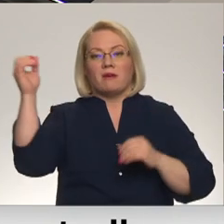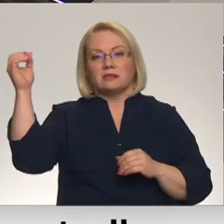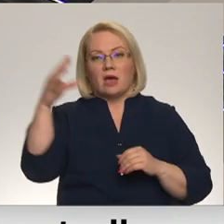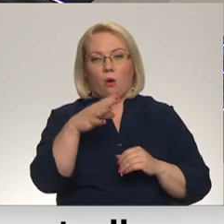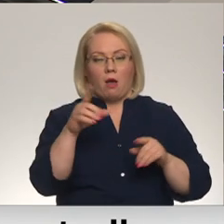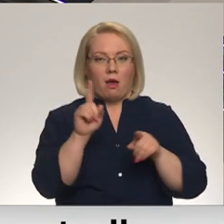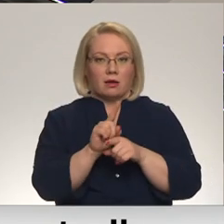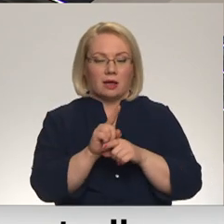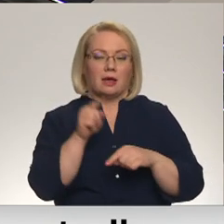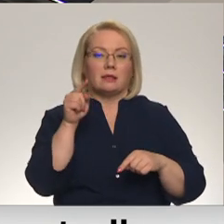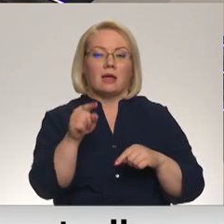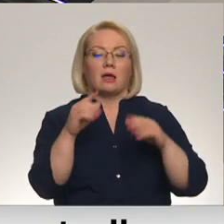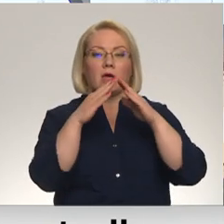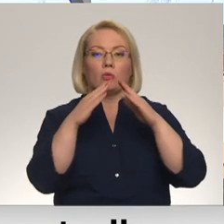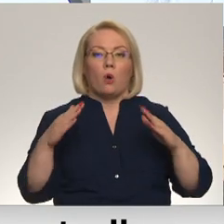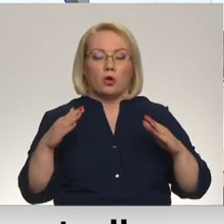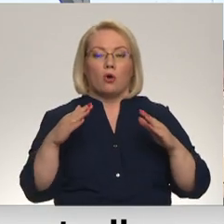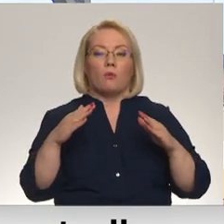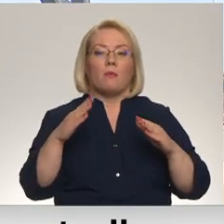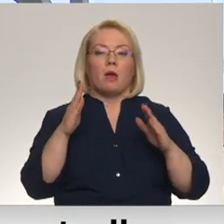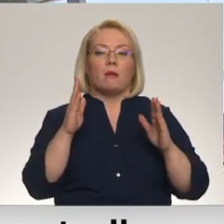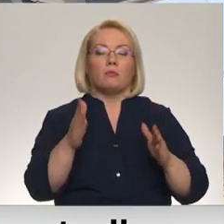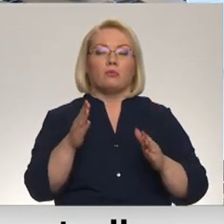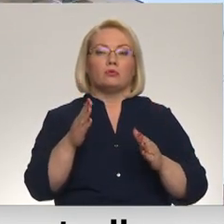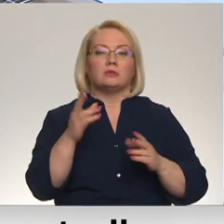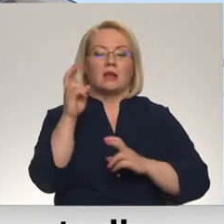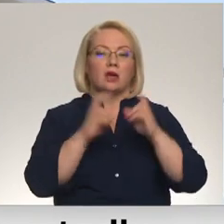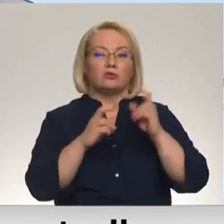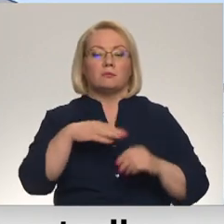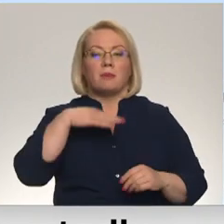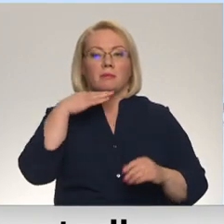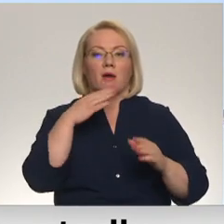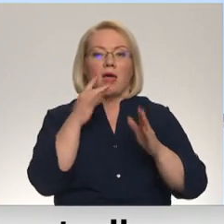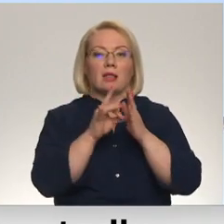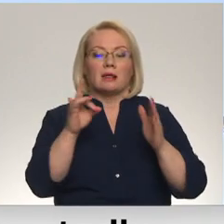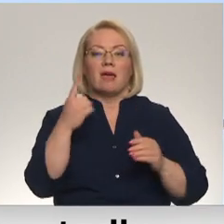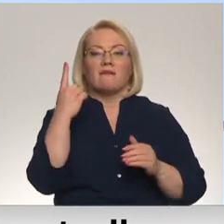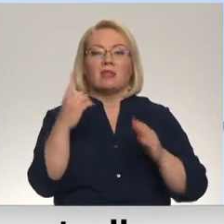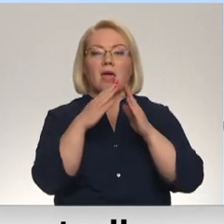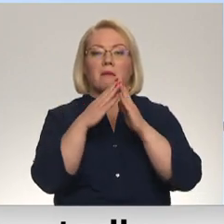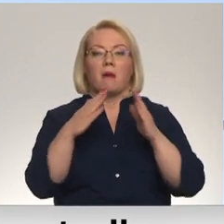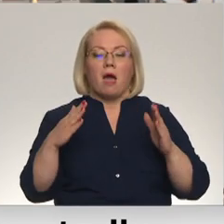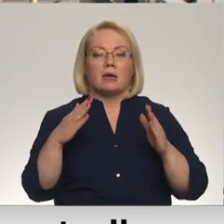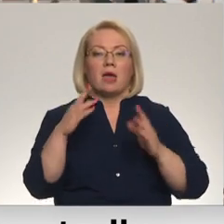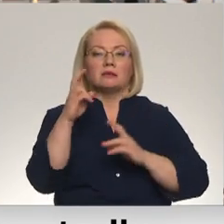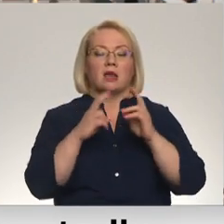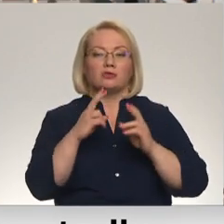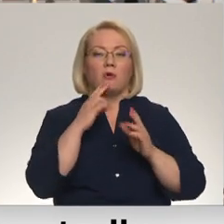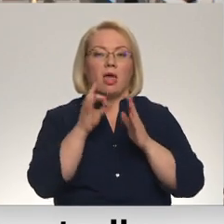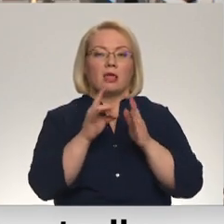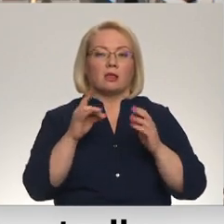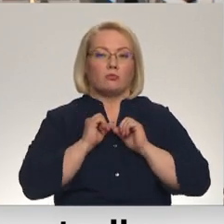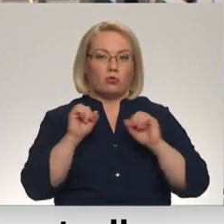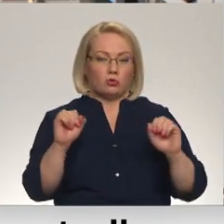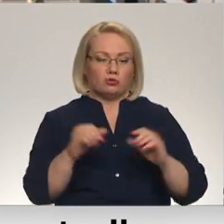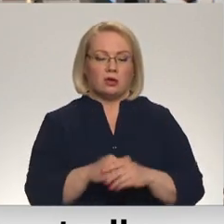saules stariem. Šāda nojuma varot saržot pietiekam daudz enerģijas, lai nodrošinātu vienai mājai nepieciešamo. Konkrēti šai nojumē